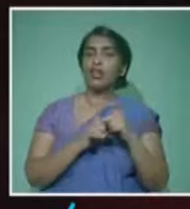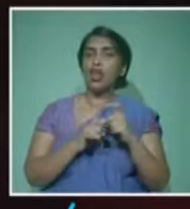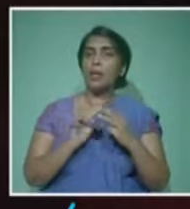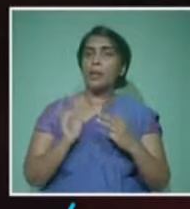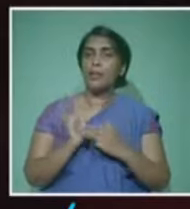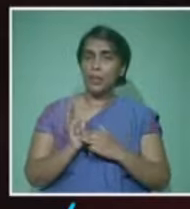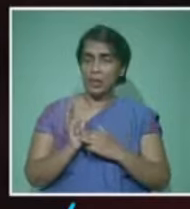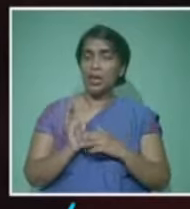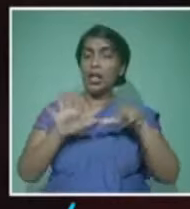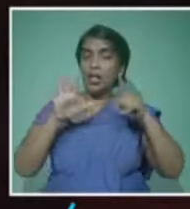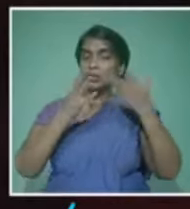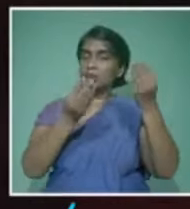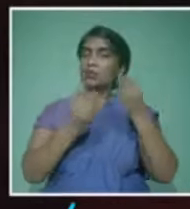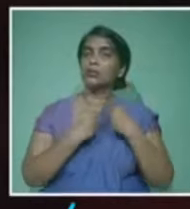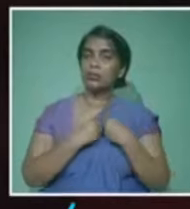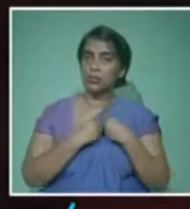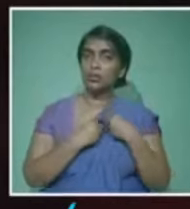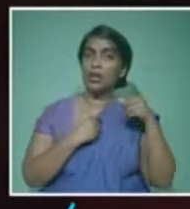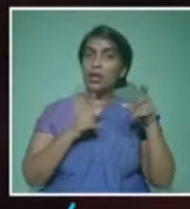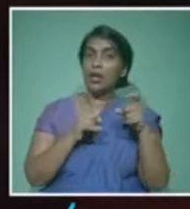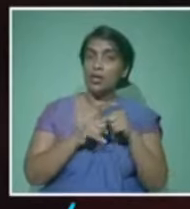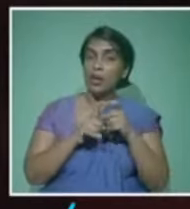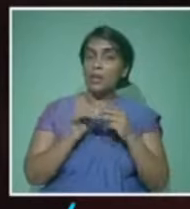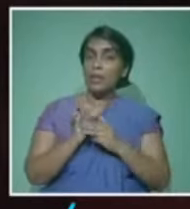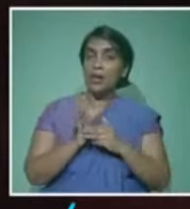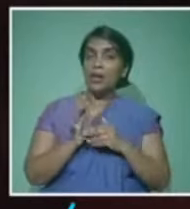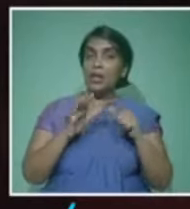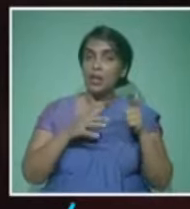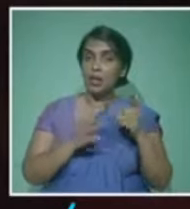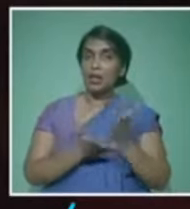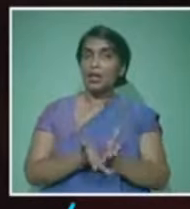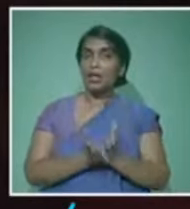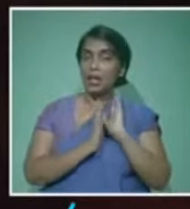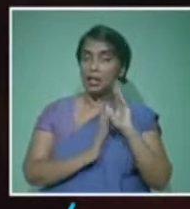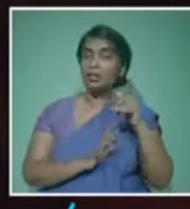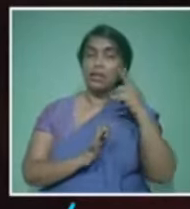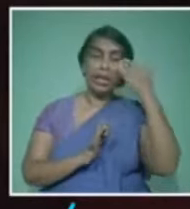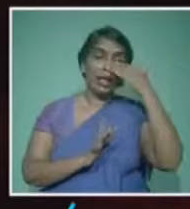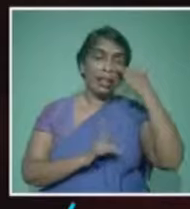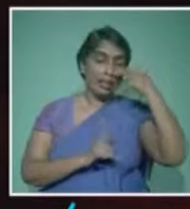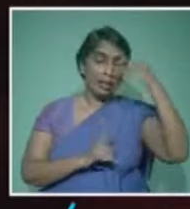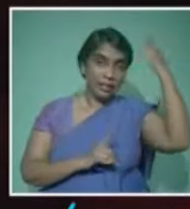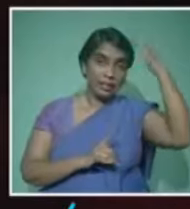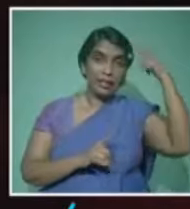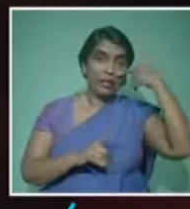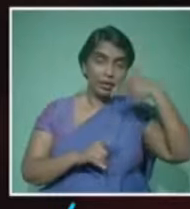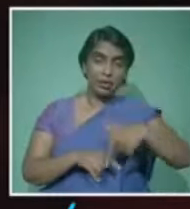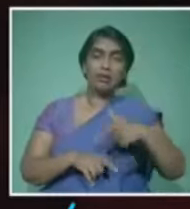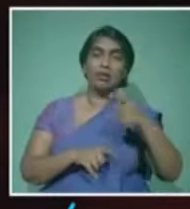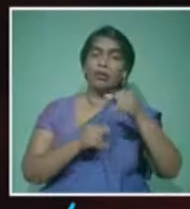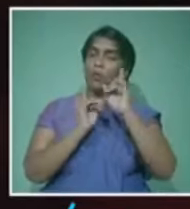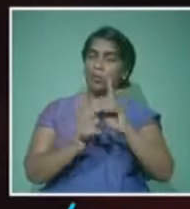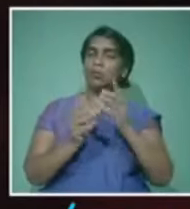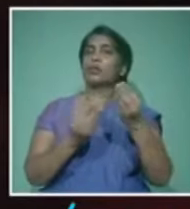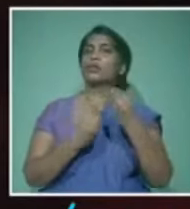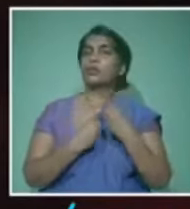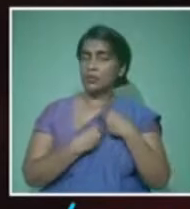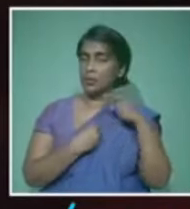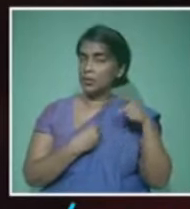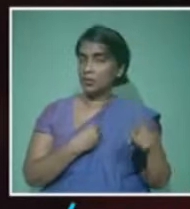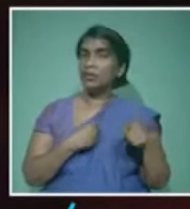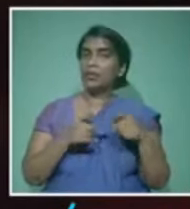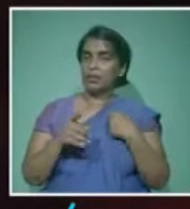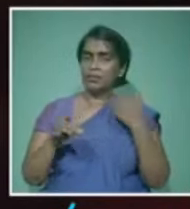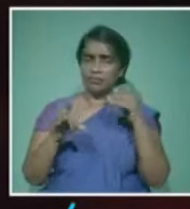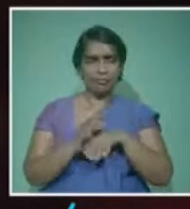700ක ණය ක්‍රමයක් දුන්නා. ඒ ණය ක්‍රමයේ ලබා දෙනකඩත් ඉන්දියානු ඔයිල් සමාගම ලබා දීපු ප්‍රීමියම් එකත් ඔය ගහන තමයි තියෙන්නේ. මේ මෙතනදිම ඇවිල්ලා